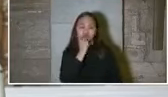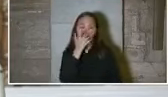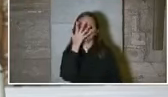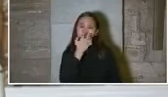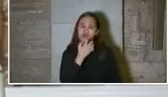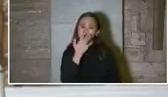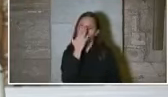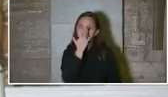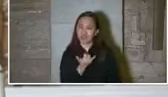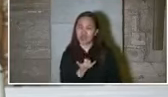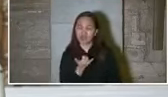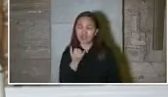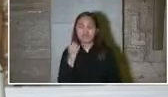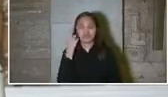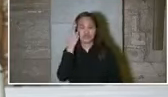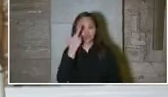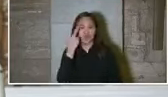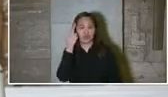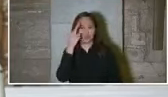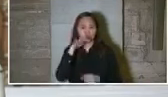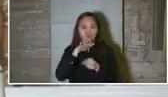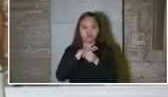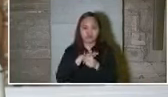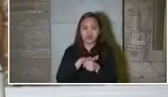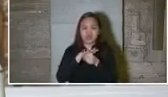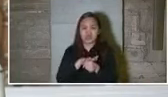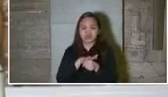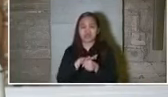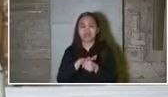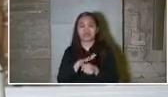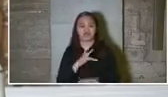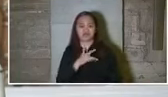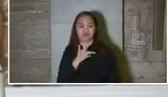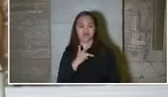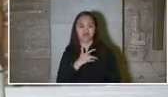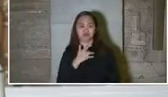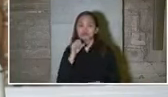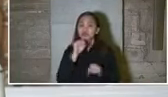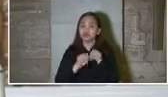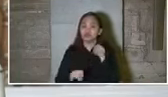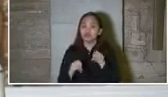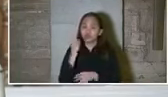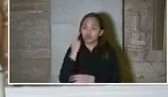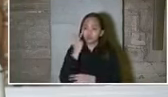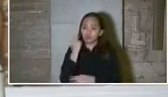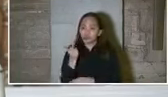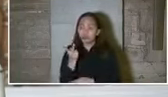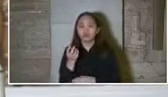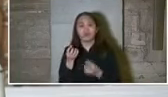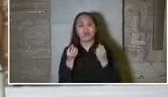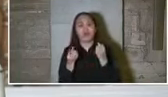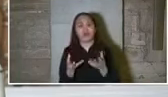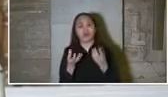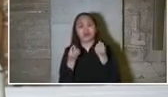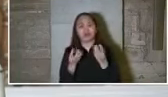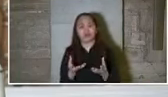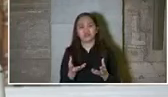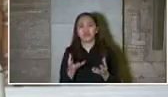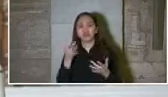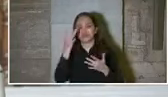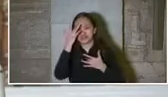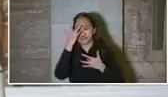causes stress in you. So kapag napapansin ninyong dumadami ang sakit ninyo,